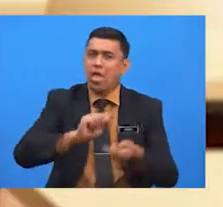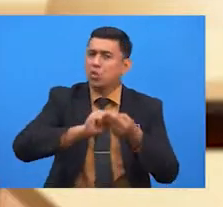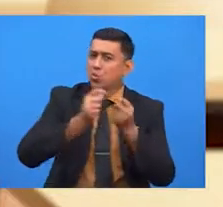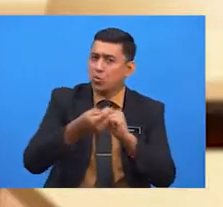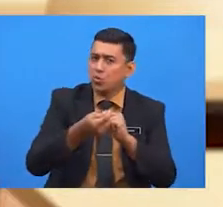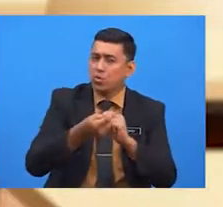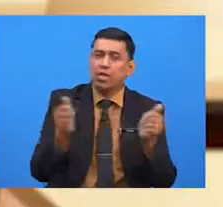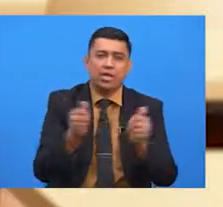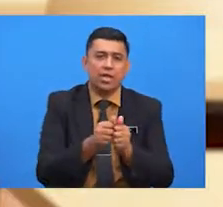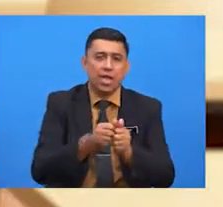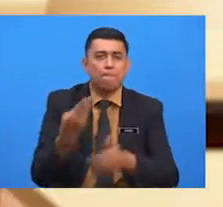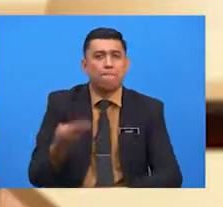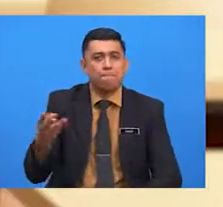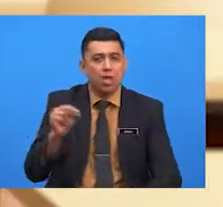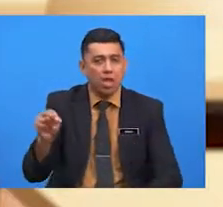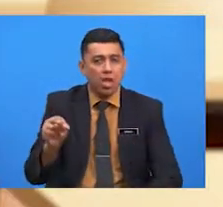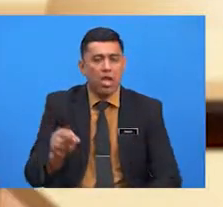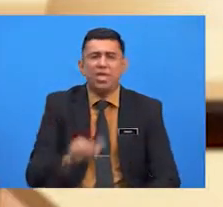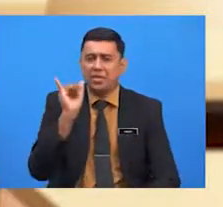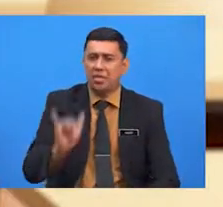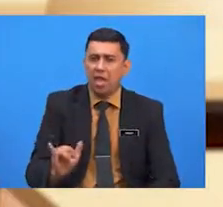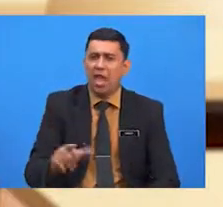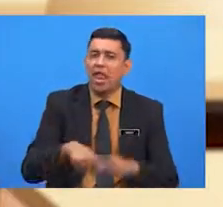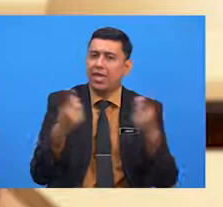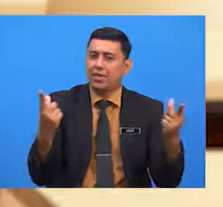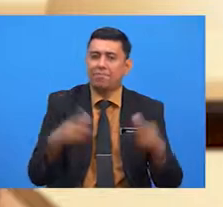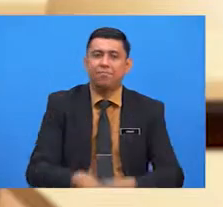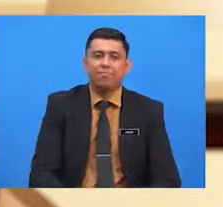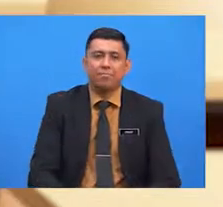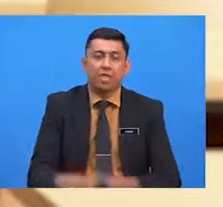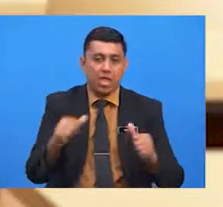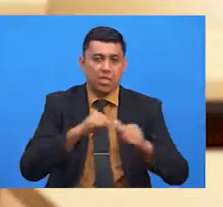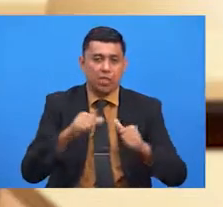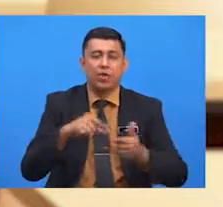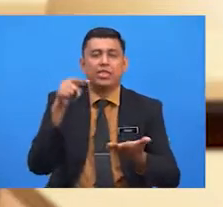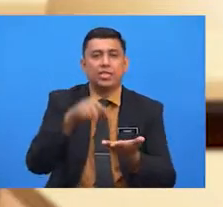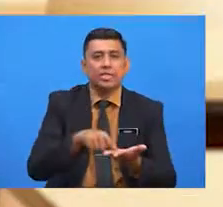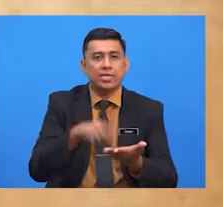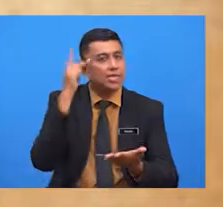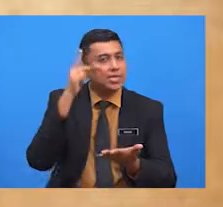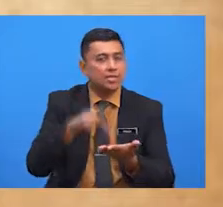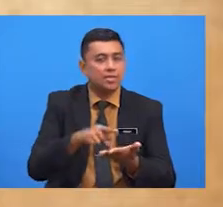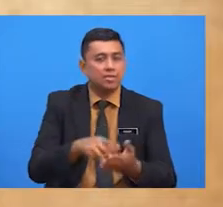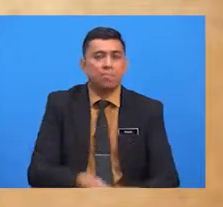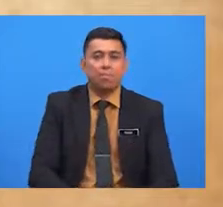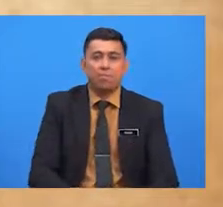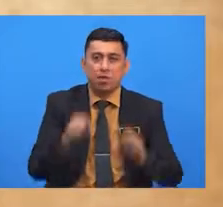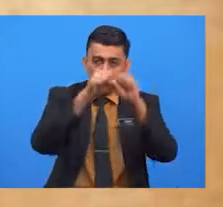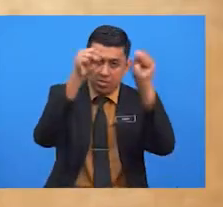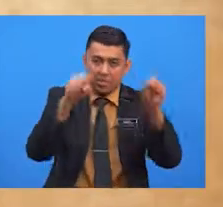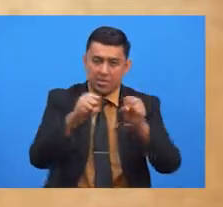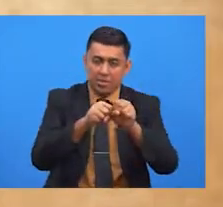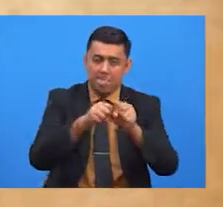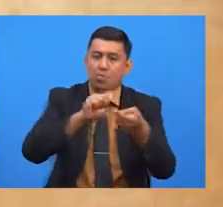ditukarkan dengan barangan keperluan yang lain. Aktiviti ini dikenali sebagai sistem